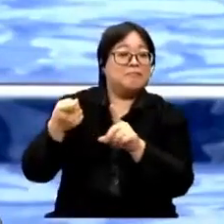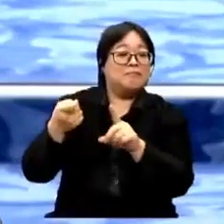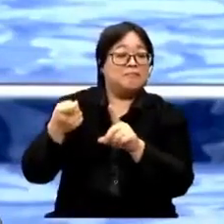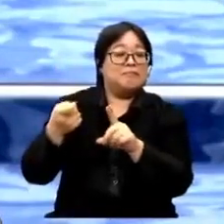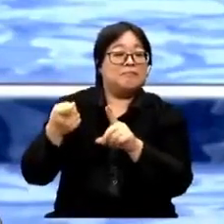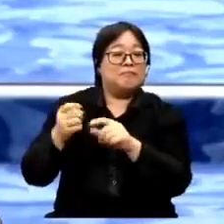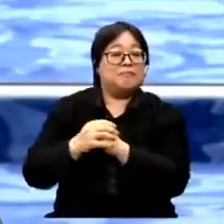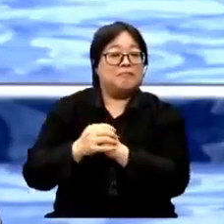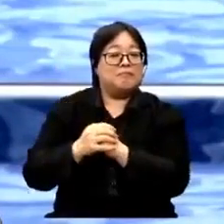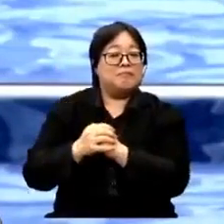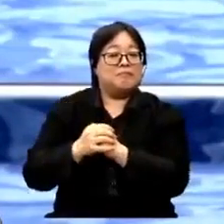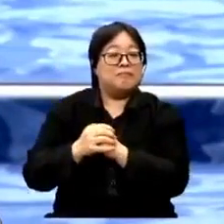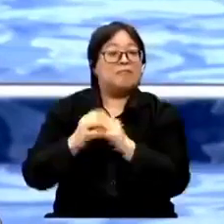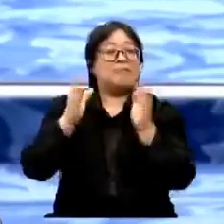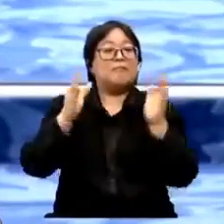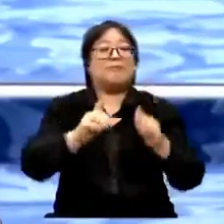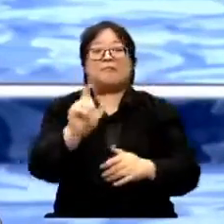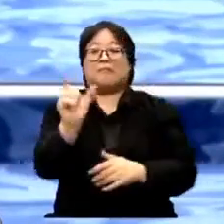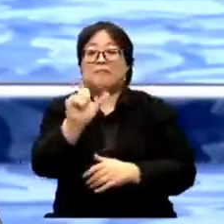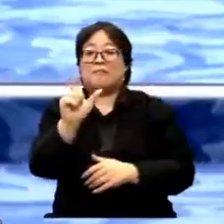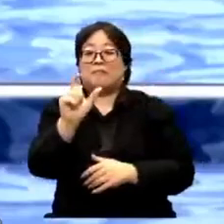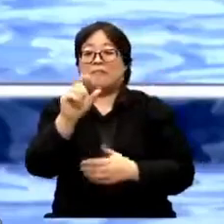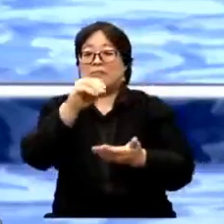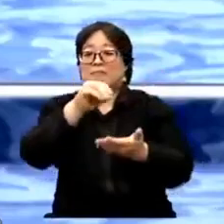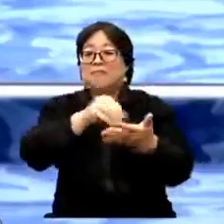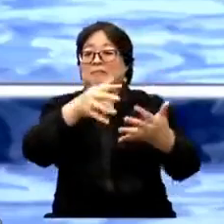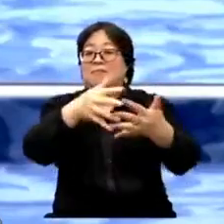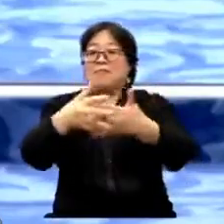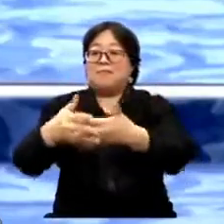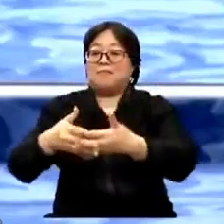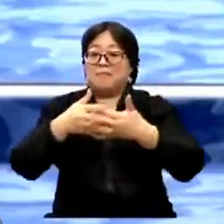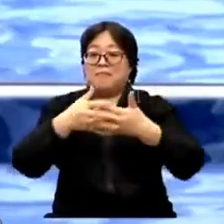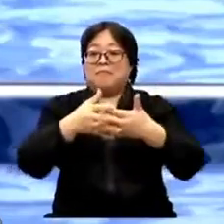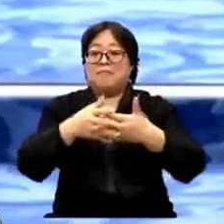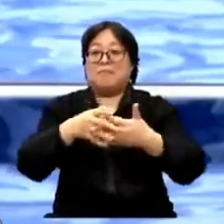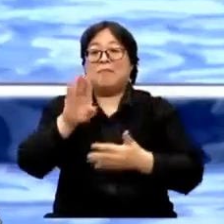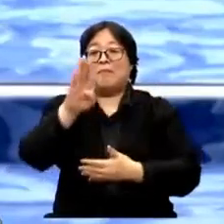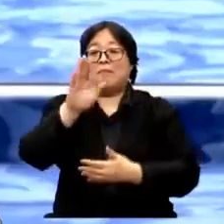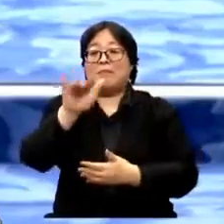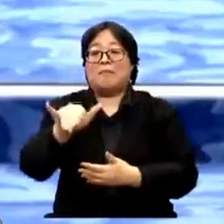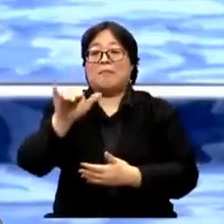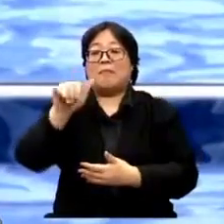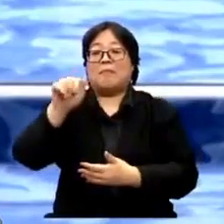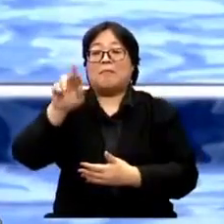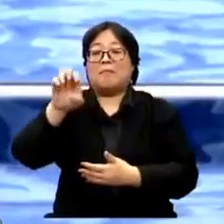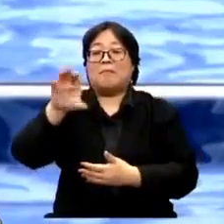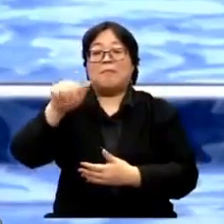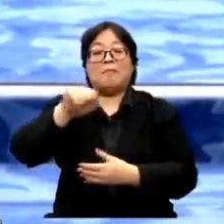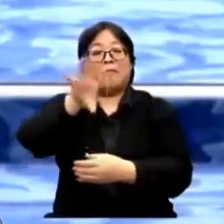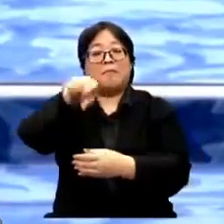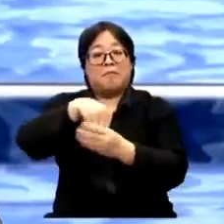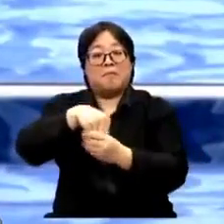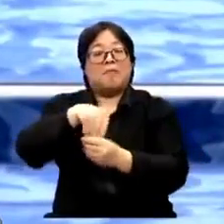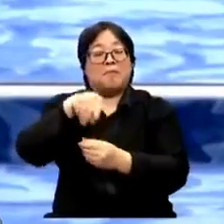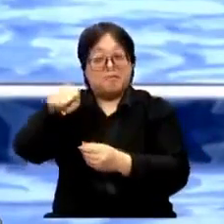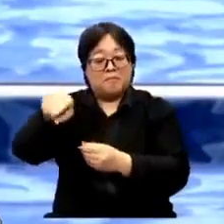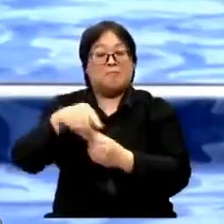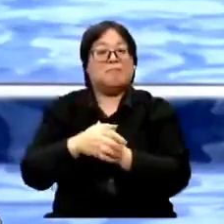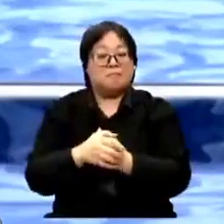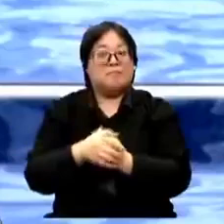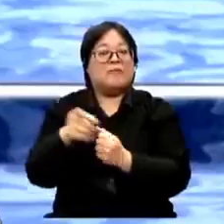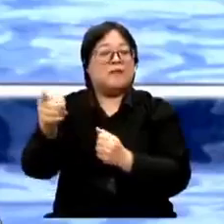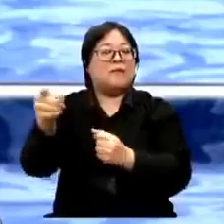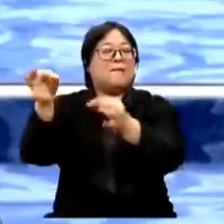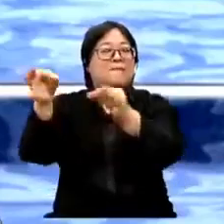rakan-rakan umat Islam di Amerika Syarikat di Bay Area yang terlibat yang telah membuat beberapa